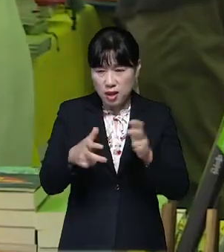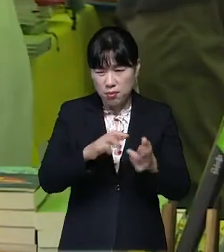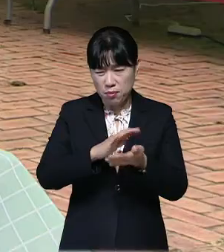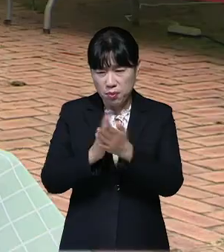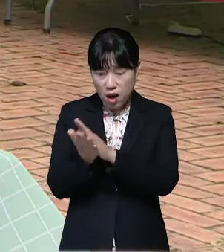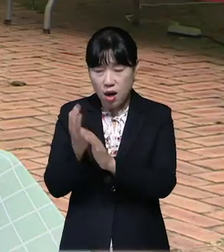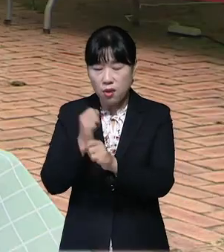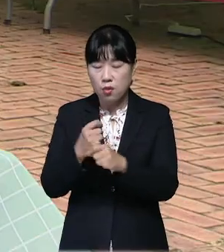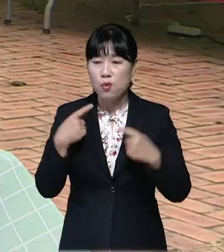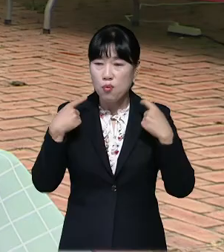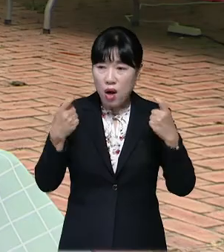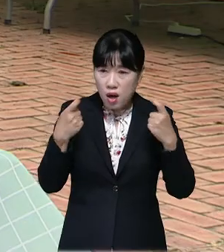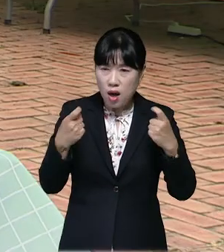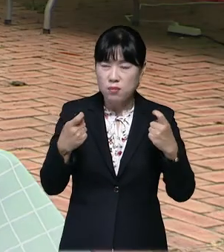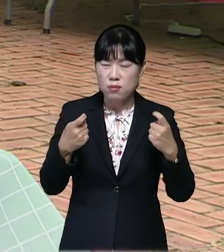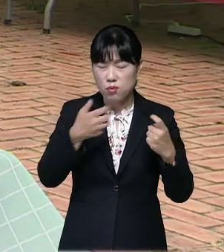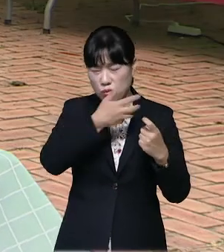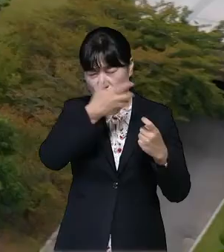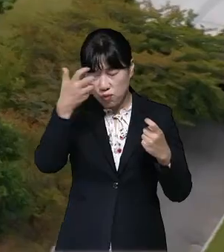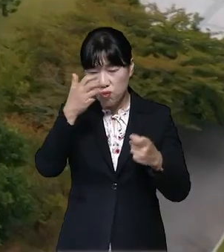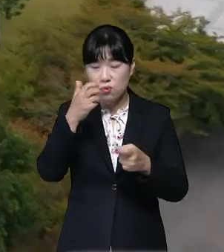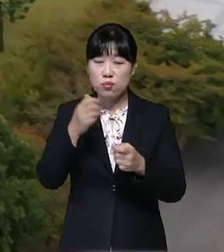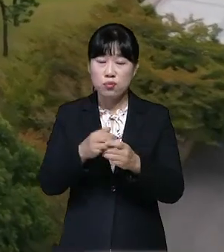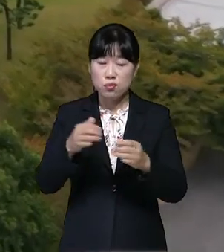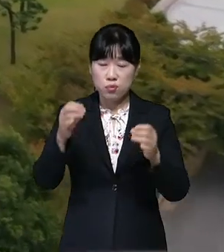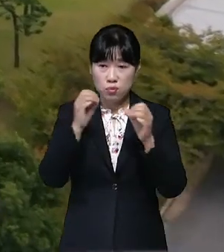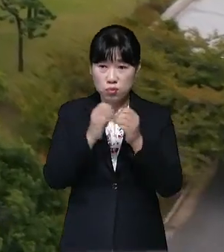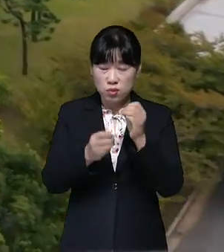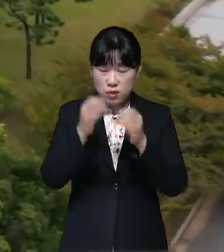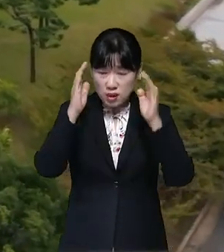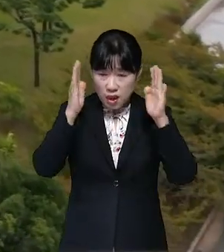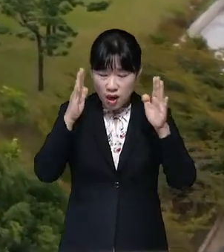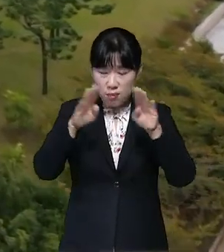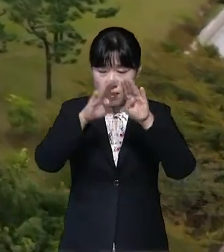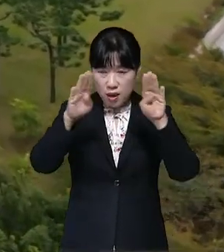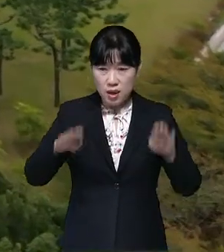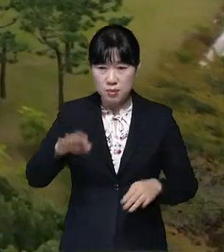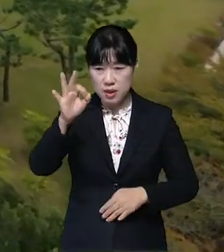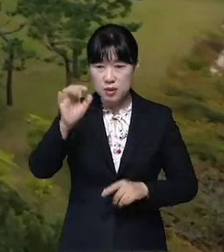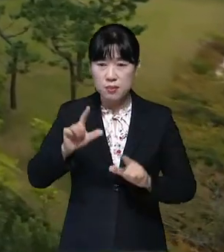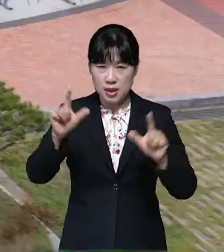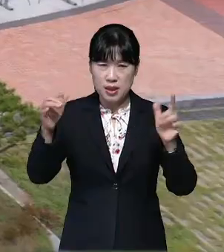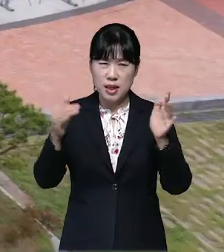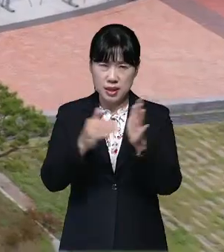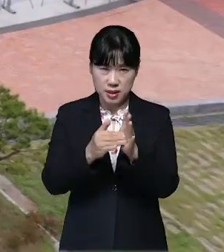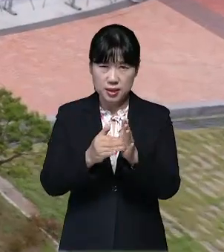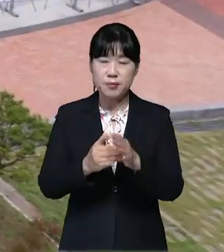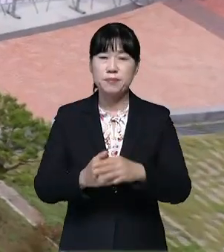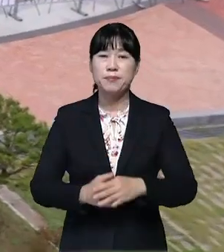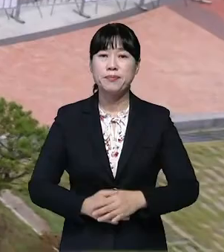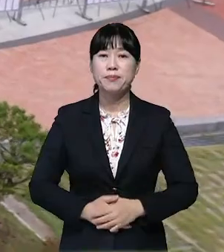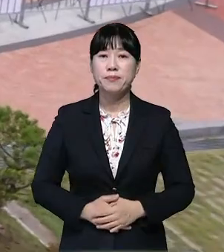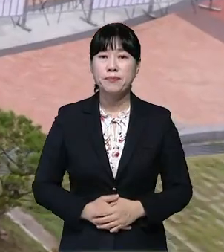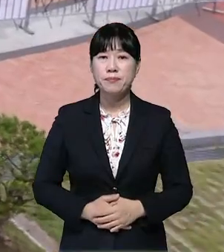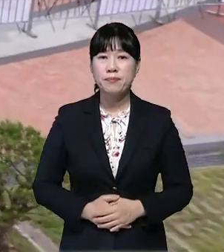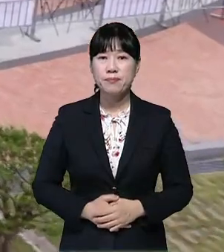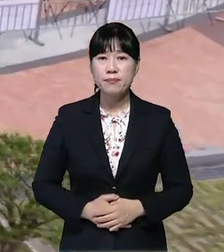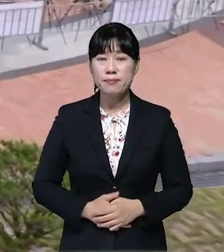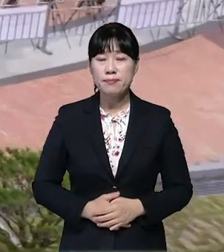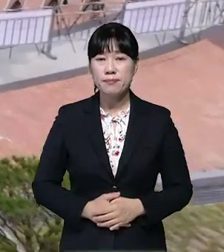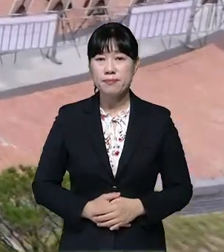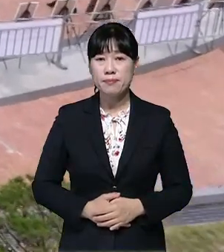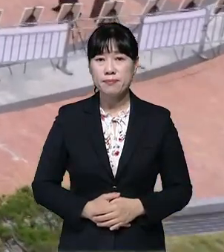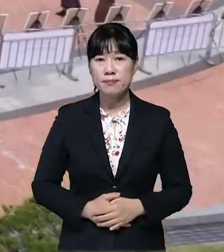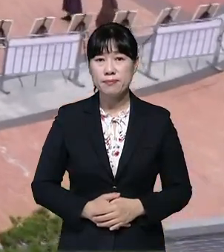관광 자원화를 꿈꾸는 목포 문학박람회는 오는 10일까지 목포 문학관과 원도심 일원에서 계속됩니다.